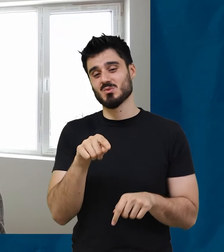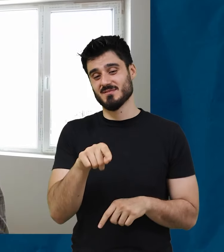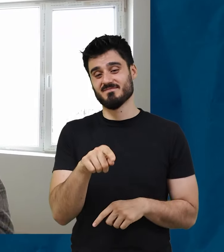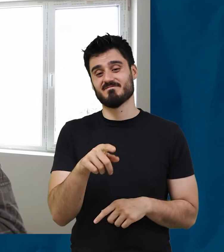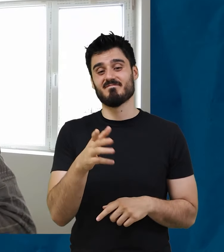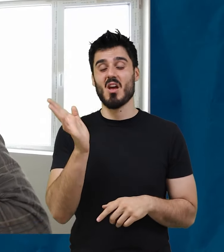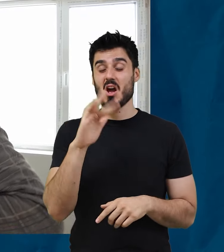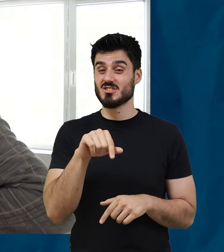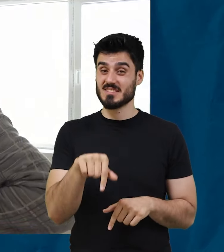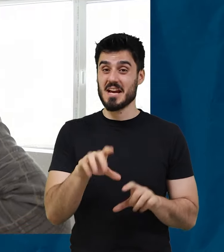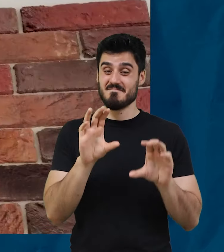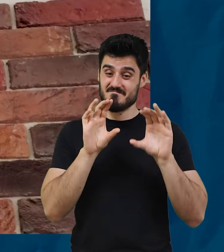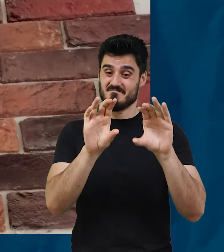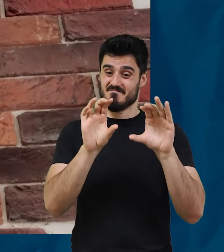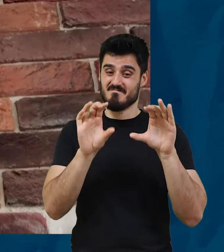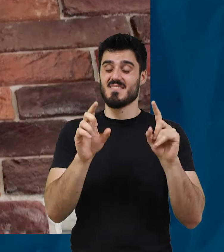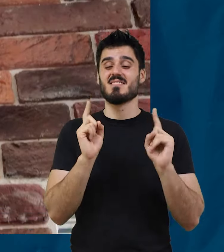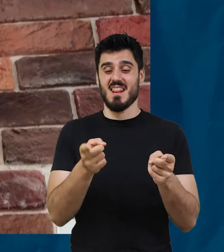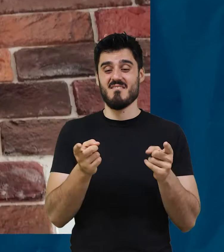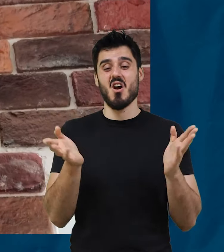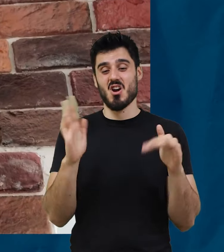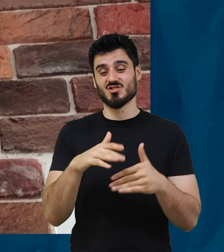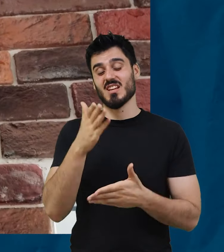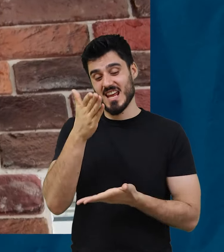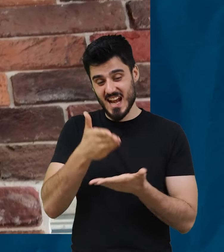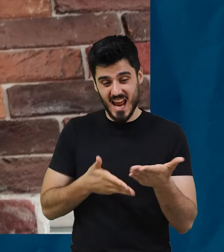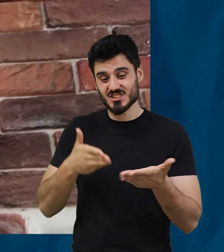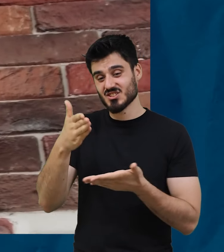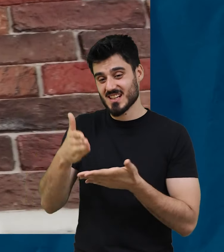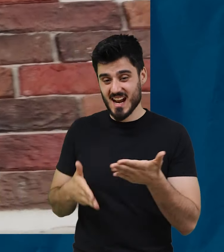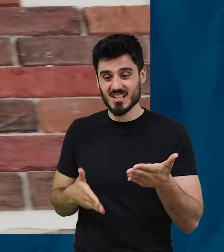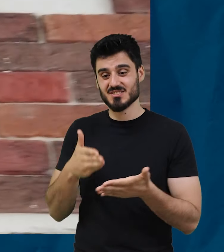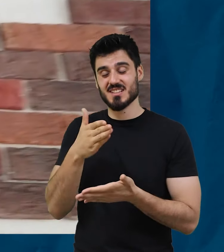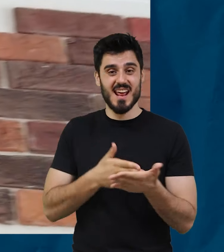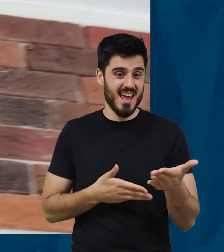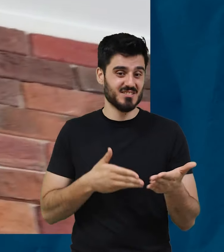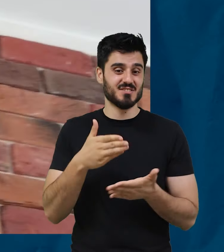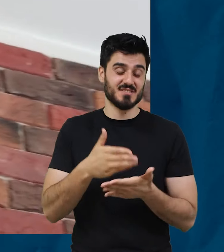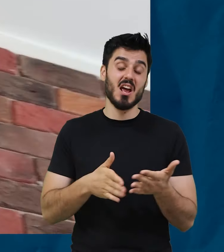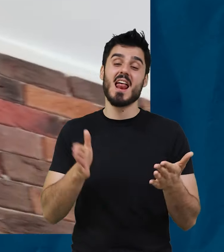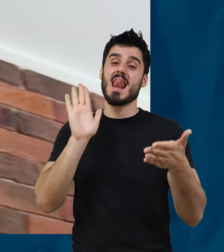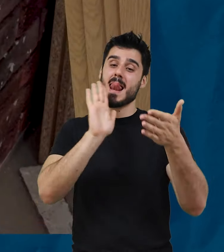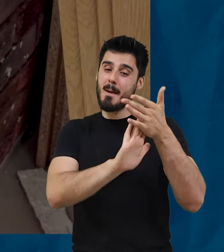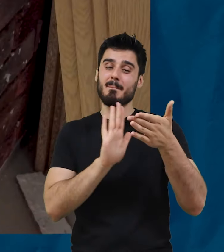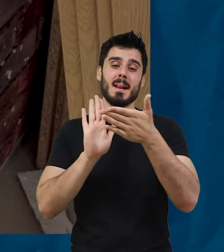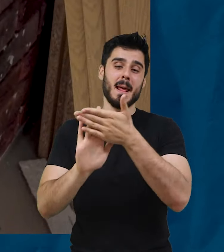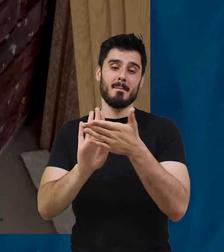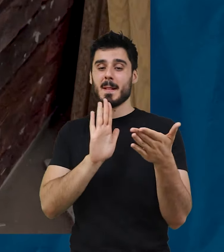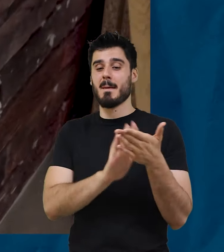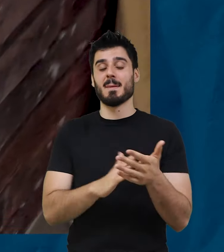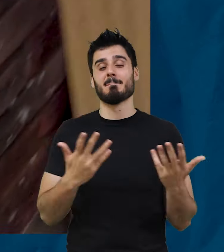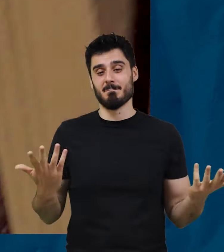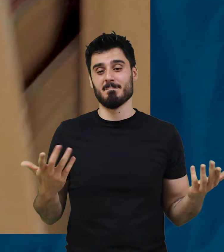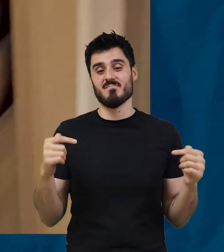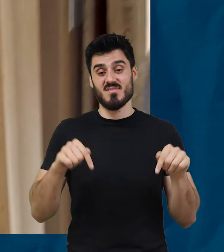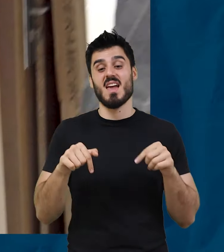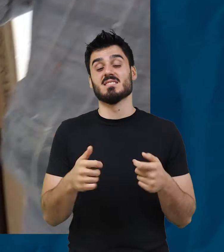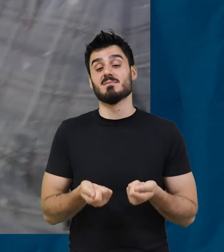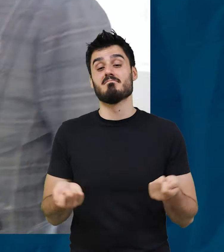вземе клекчето, ще трябва надълго да се режат, да доналепиме. Още взето